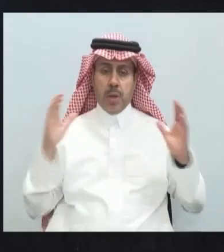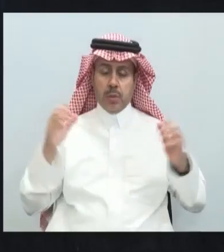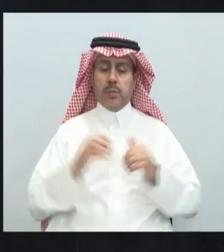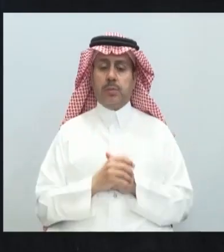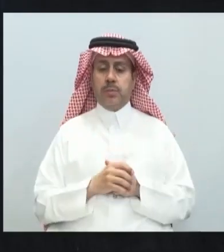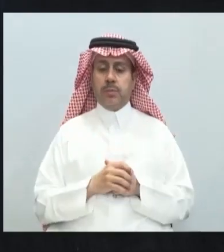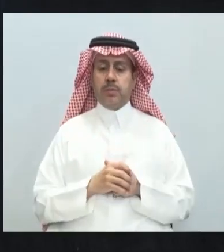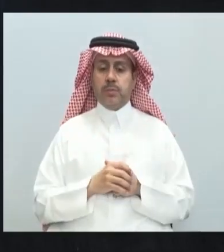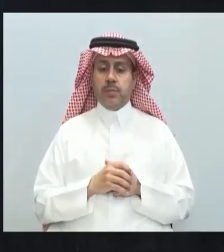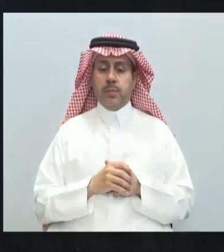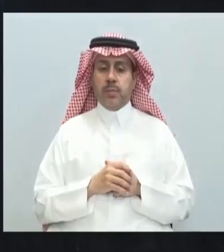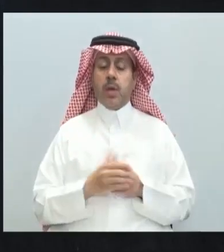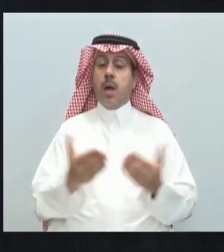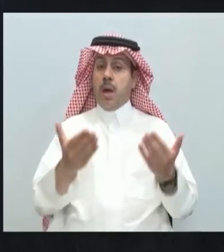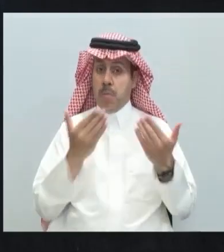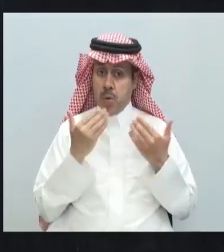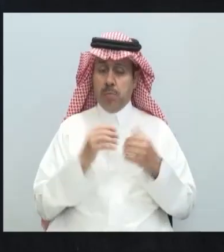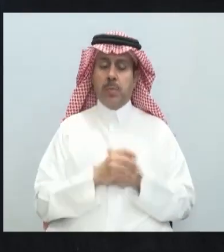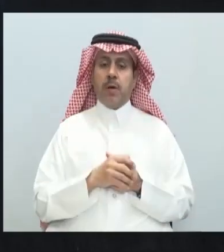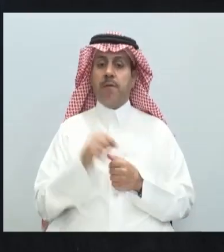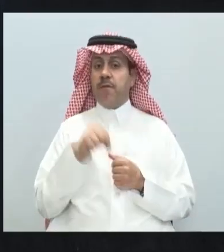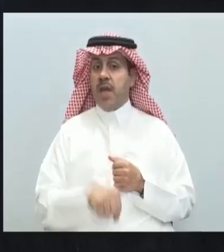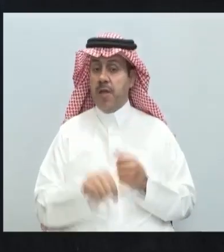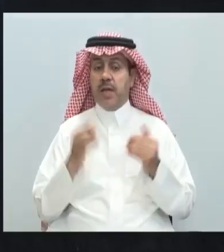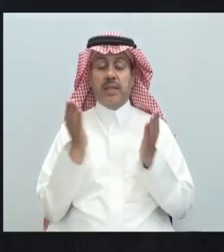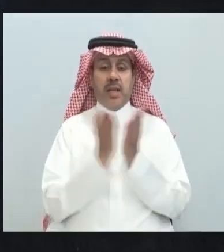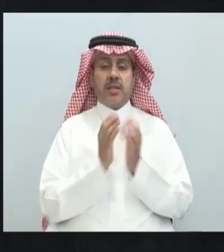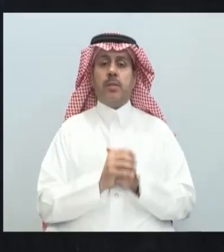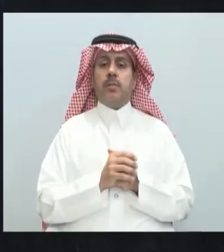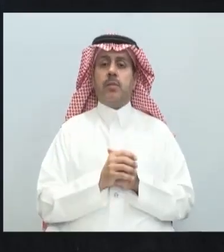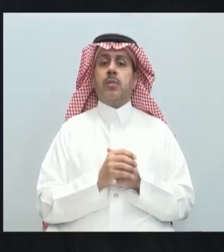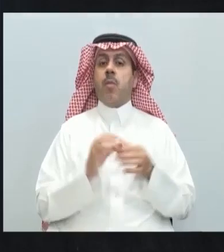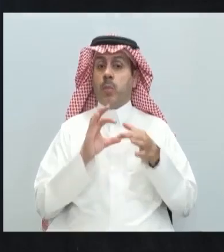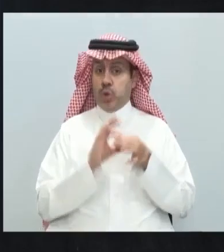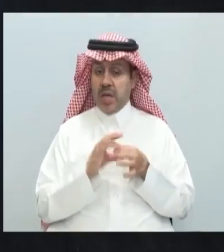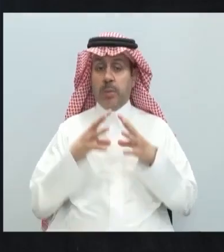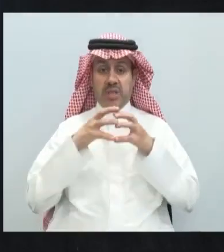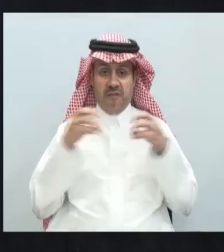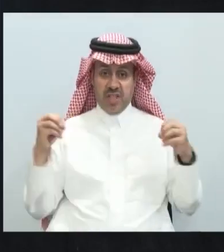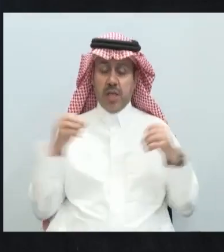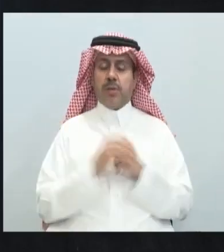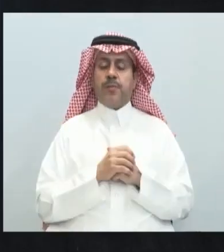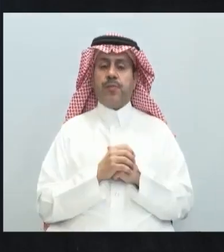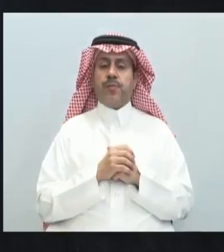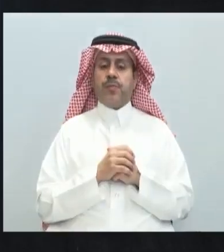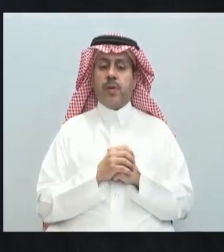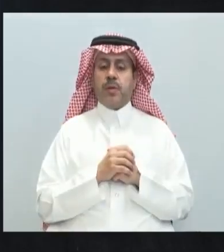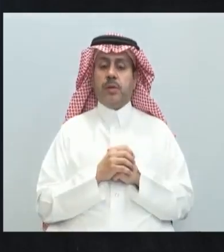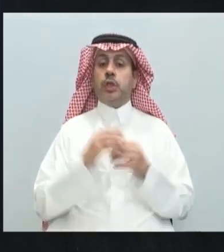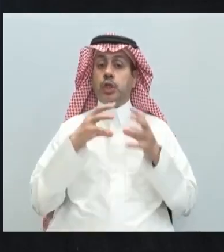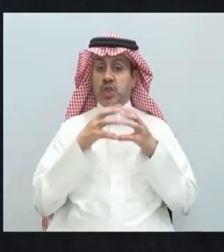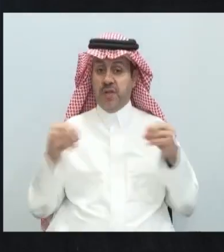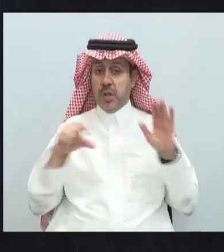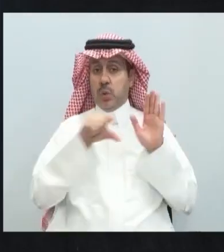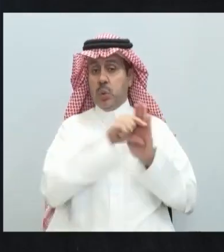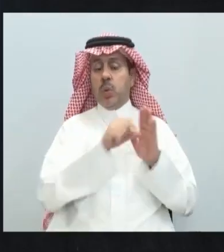وبياكم واهلا وسهلا بكم معنا في هذا الدرس المتعلق بالتفسير وتفسير باذن الله تعالى هو عن سوره